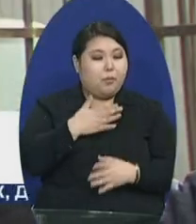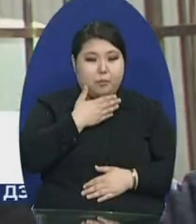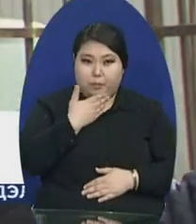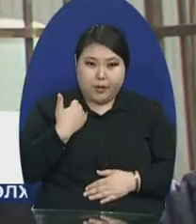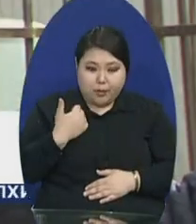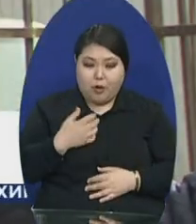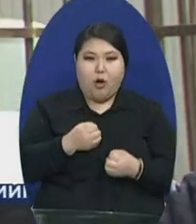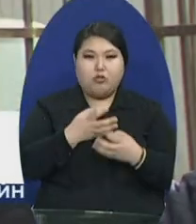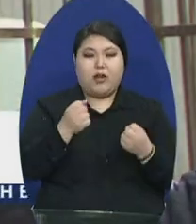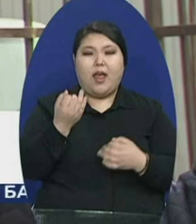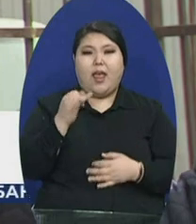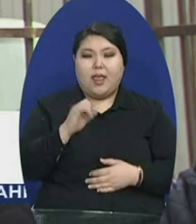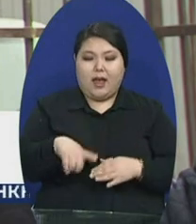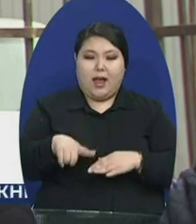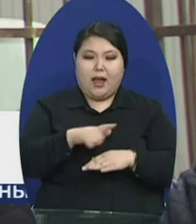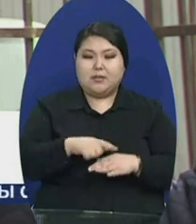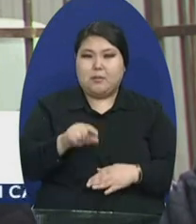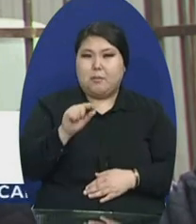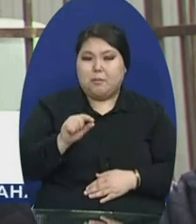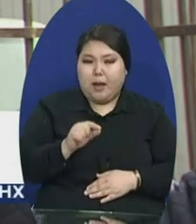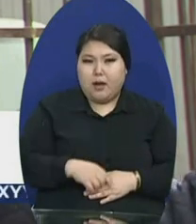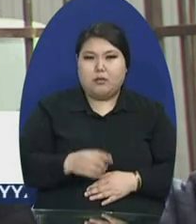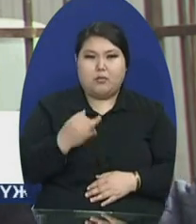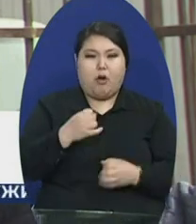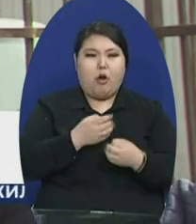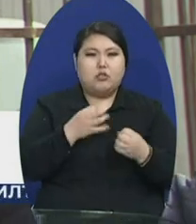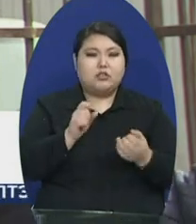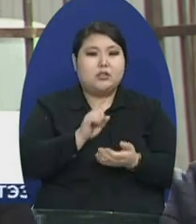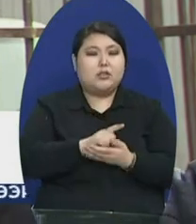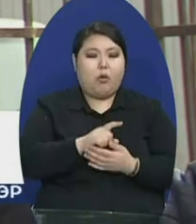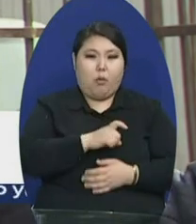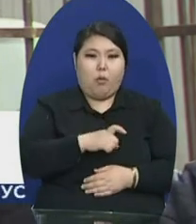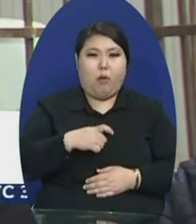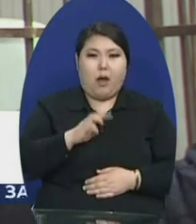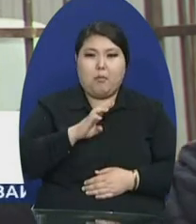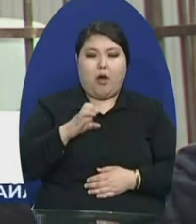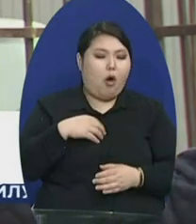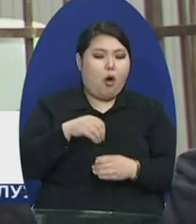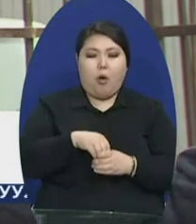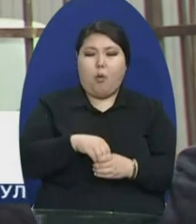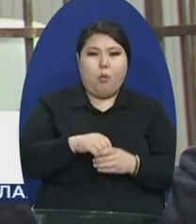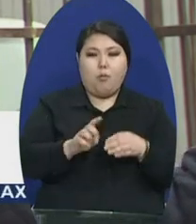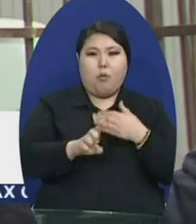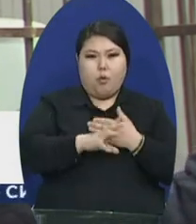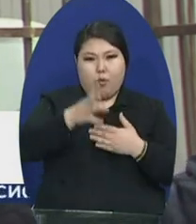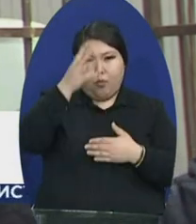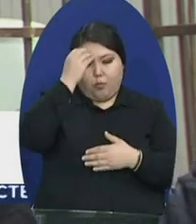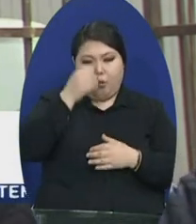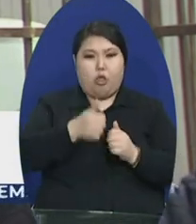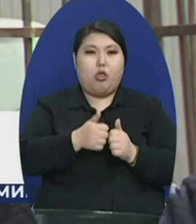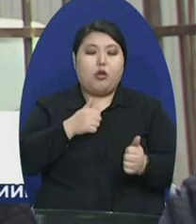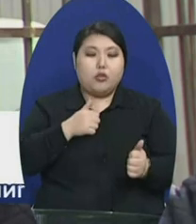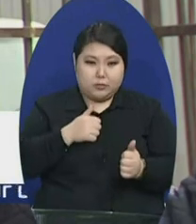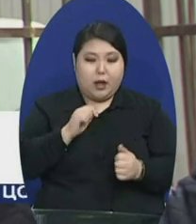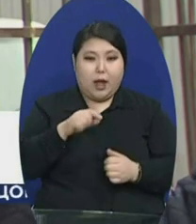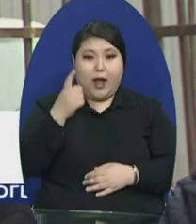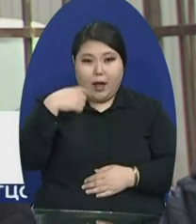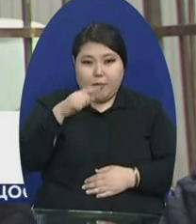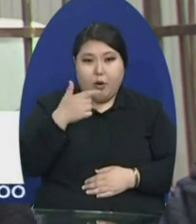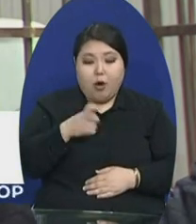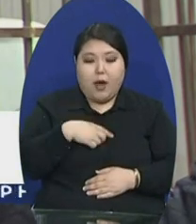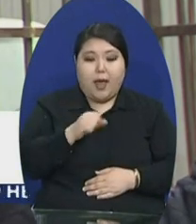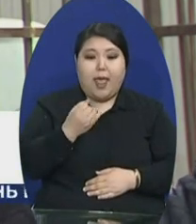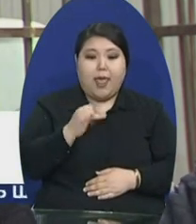айлтай, газар багтай байна гэсэн ийм олон шалгуураар хувийн компаниуд орохгүй болгоомжлоод арагшаа суугаад исэн байгаа байхгүй юу? Хамгийн гол нь дараа